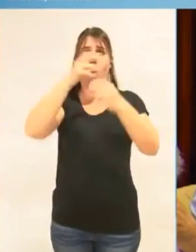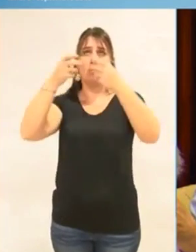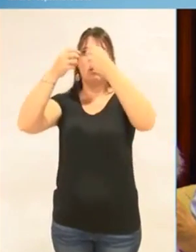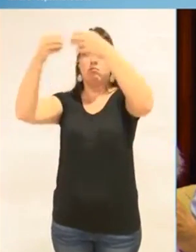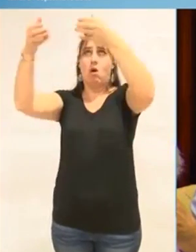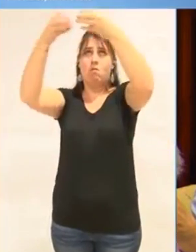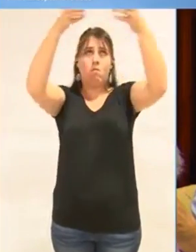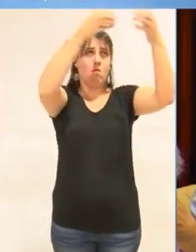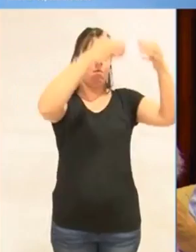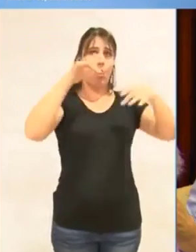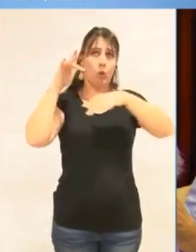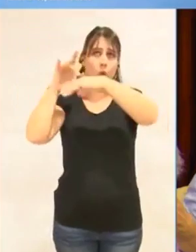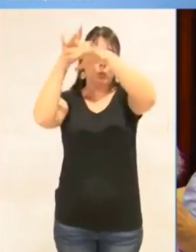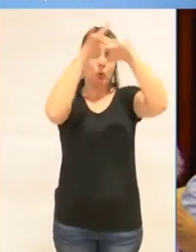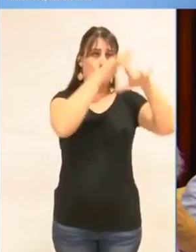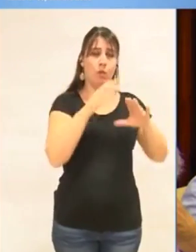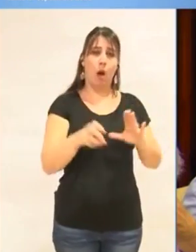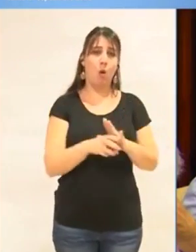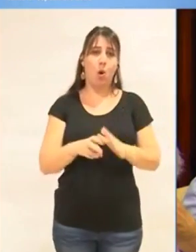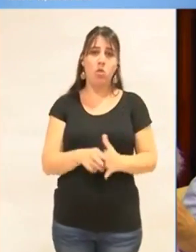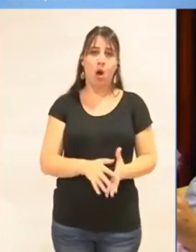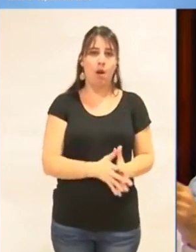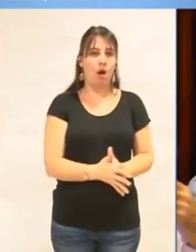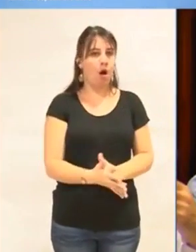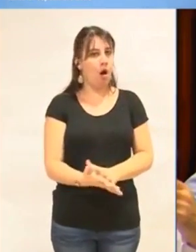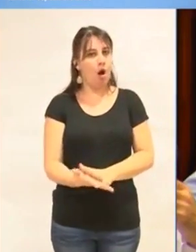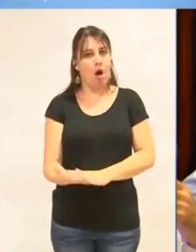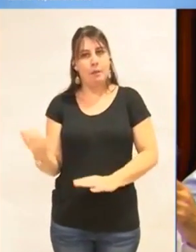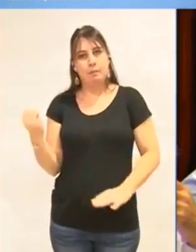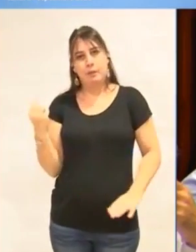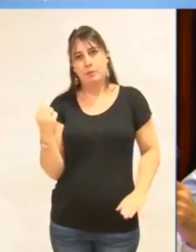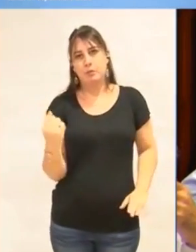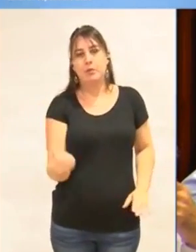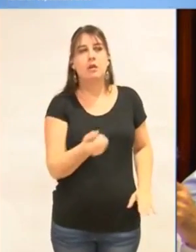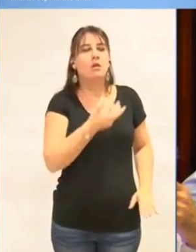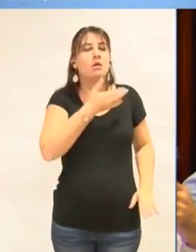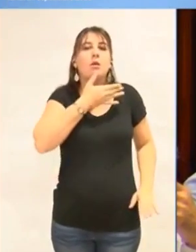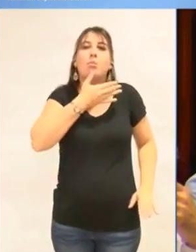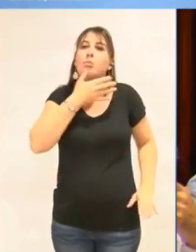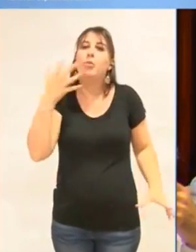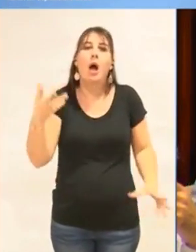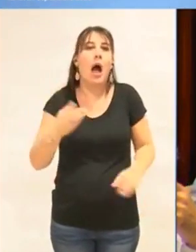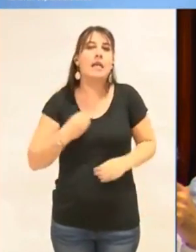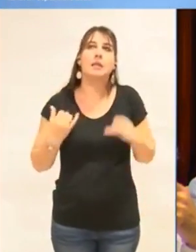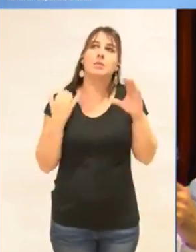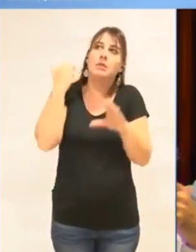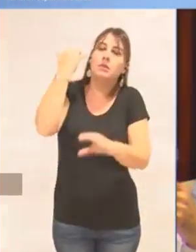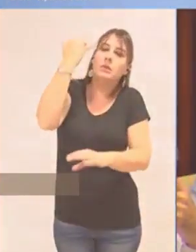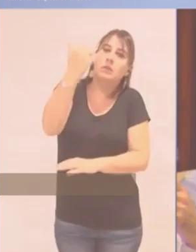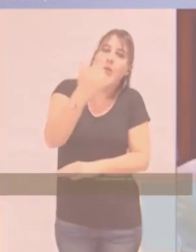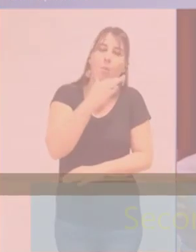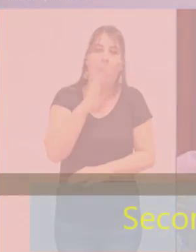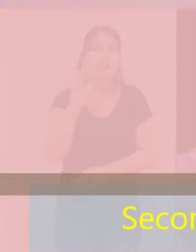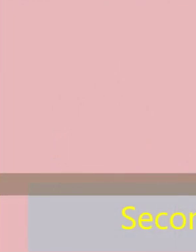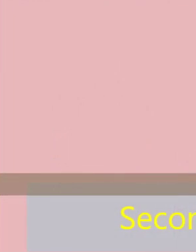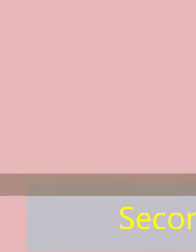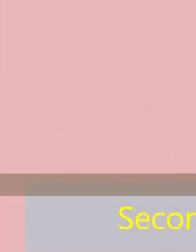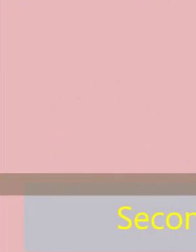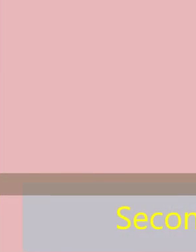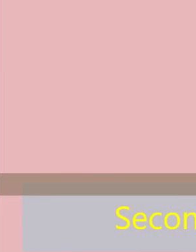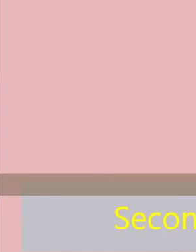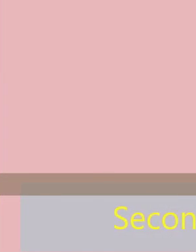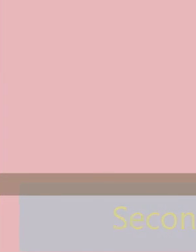ça prend une tournure à Grenoble qui n'est plus du tout supportable. C'était l'objectif de ce vœu, monsieur le maire.